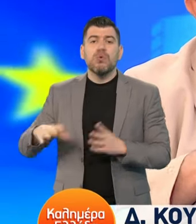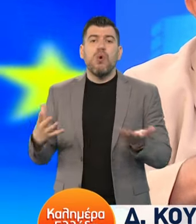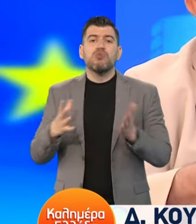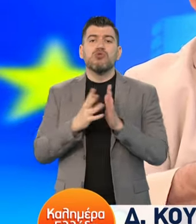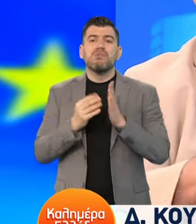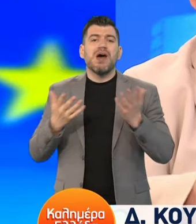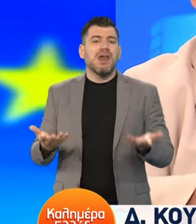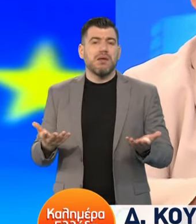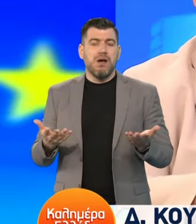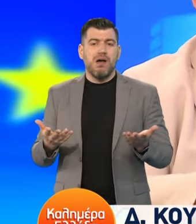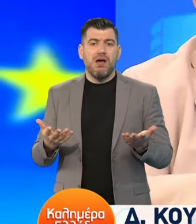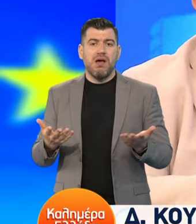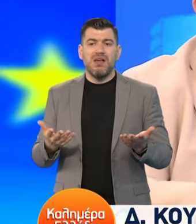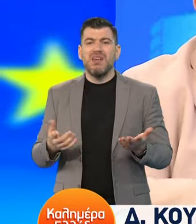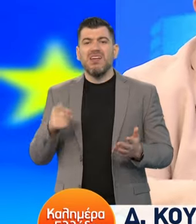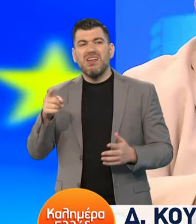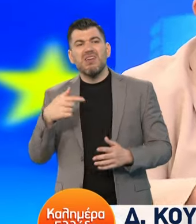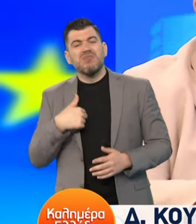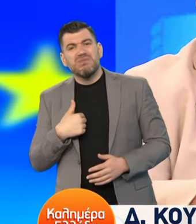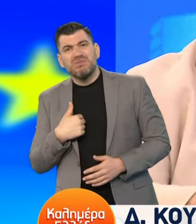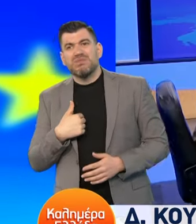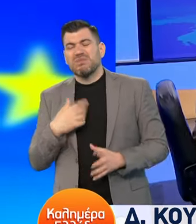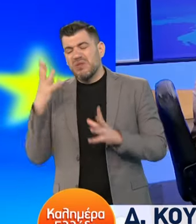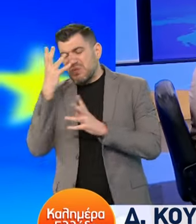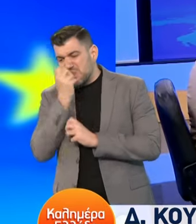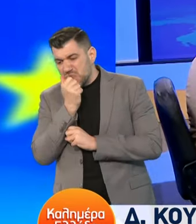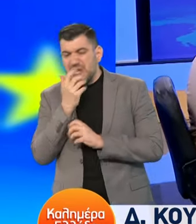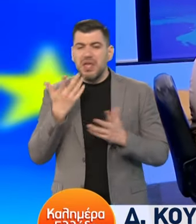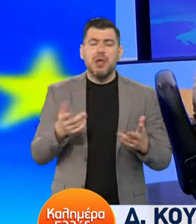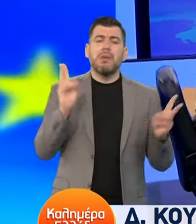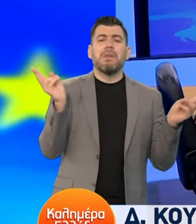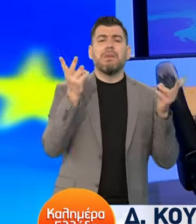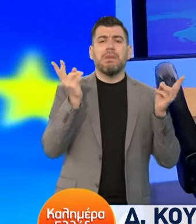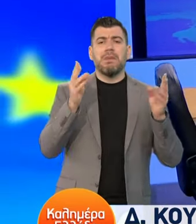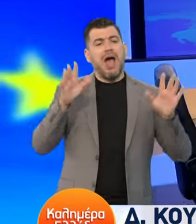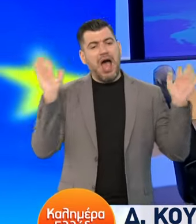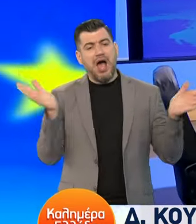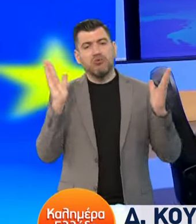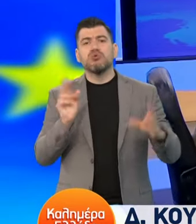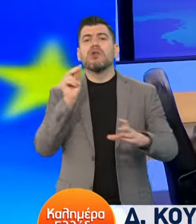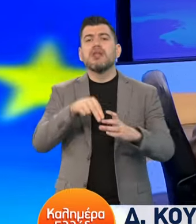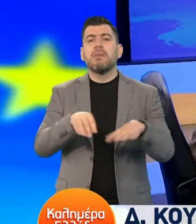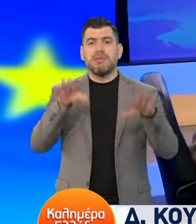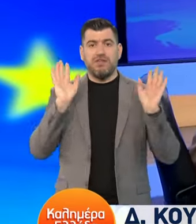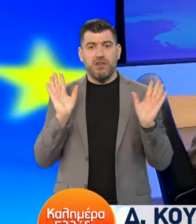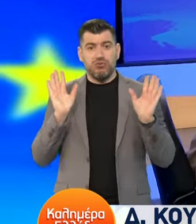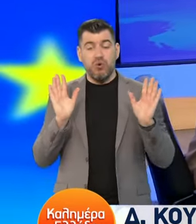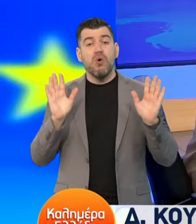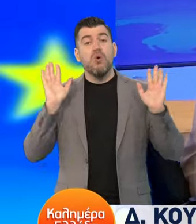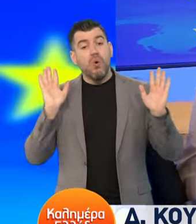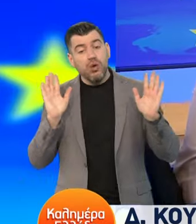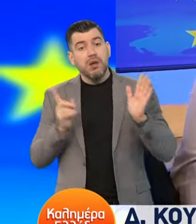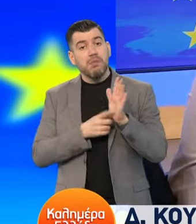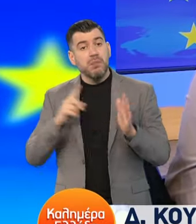τη μια μεριά ή από την άλλη μεριά υποτονικό χαλαρό κλίμα που δημιουργείται και έχει δημιουργηθεί με ευθύνη των άλλων κομμάτων, και να πάνε